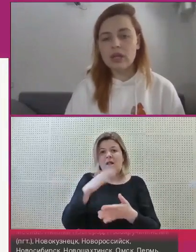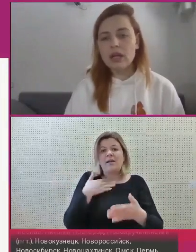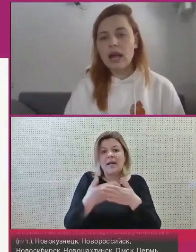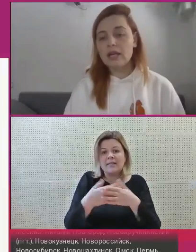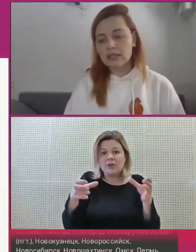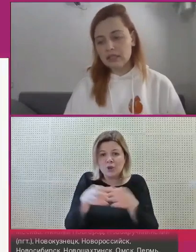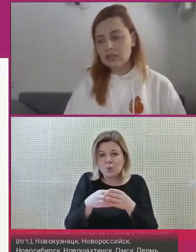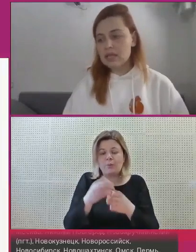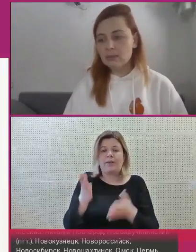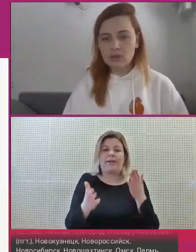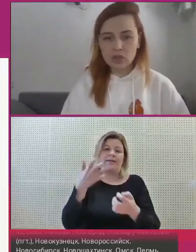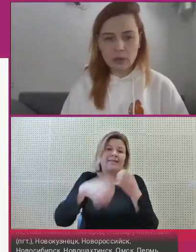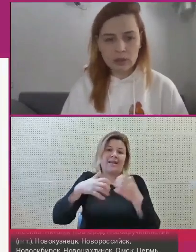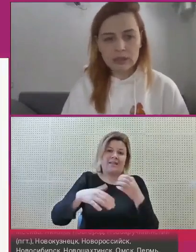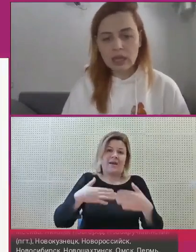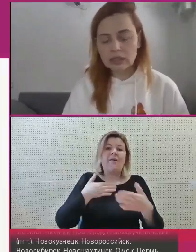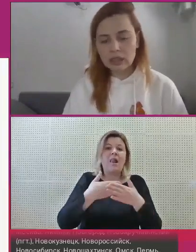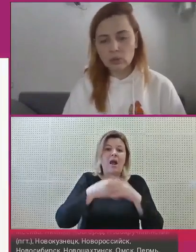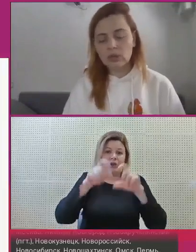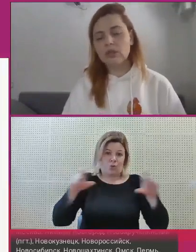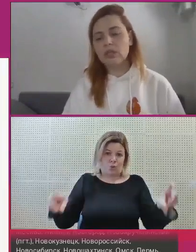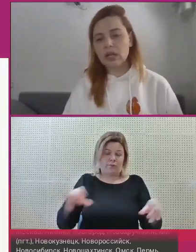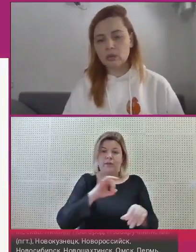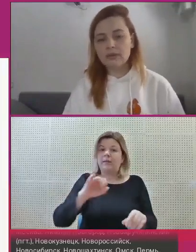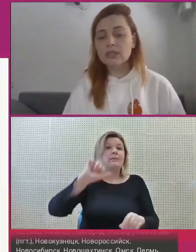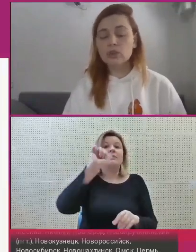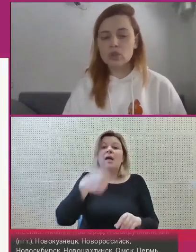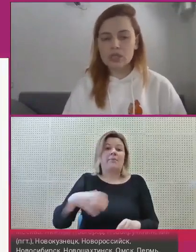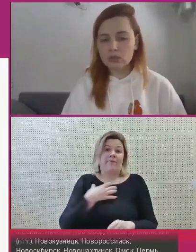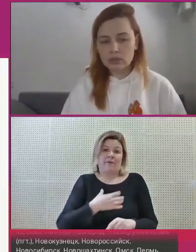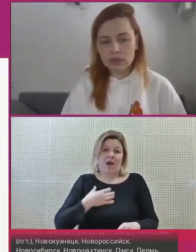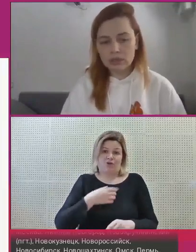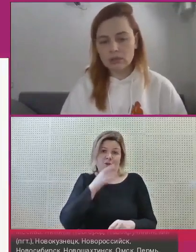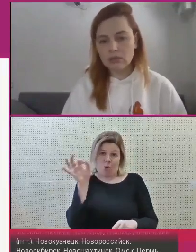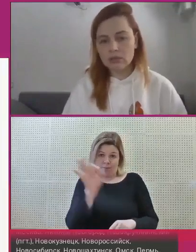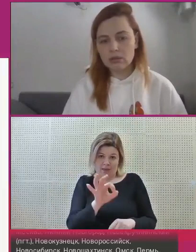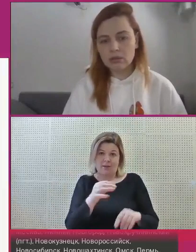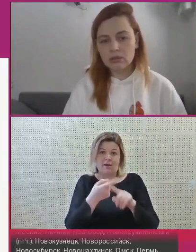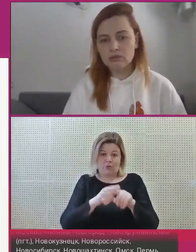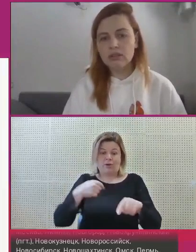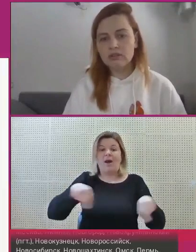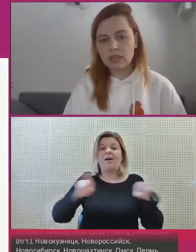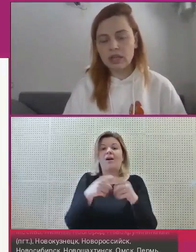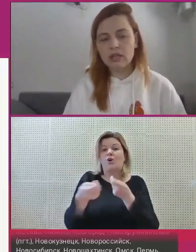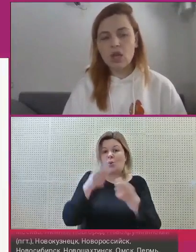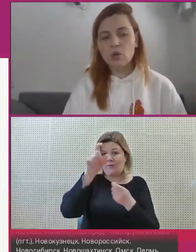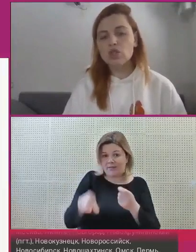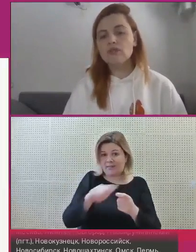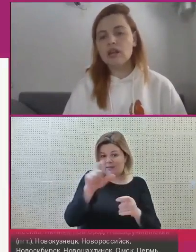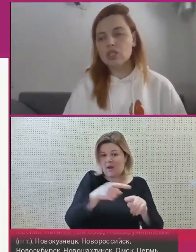волонтеров. И самый важный момент, который я как руководитель уже за 8 лет выявила,